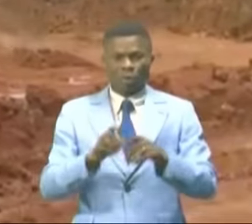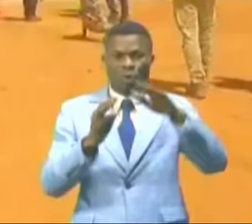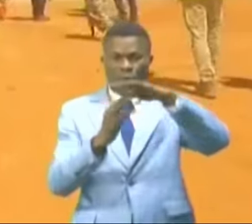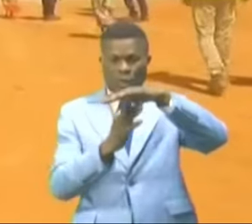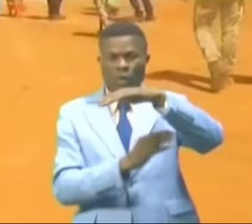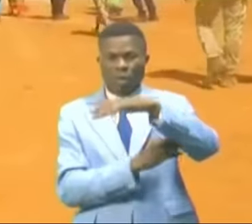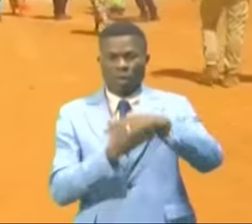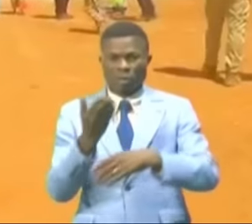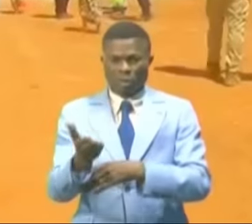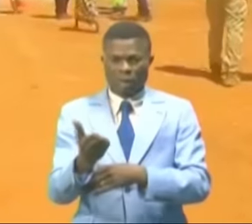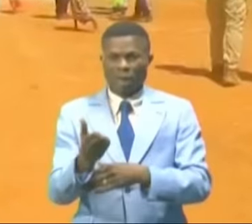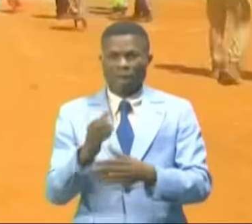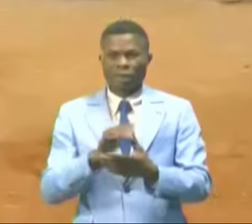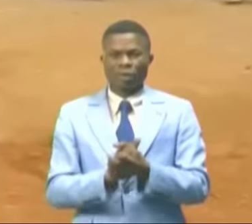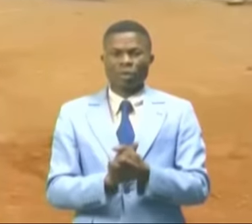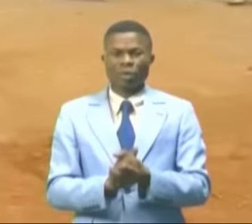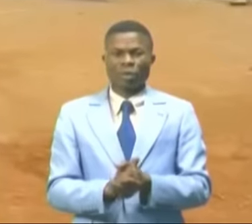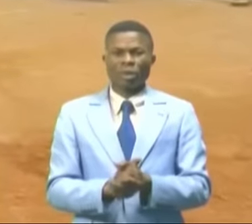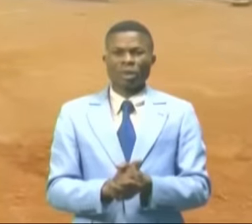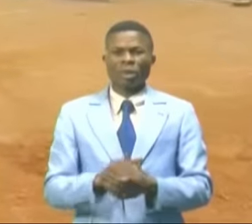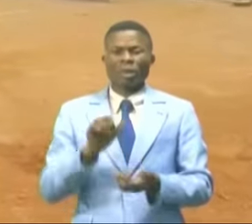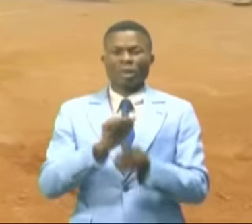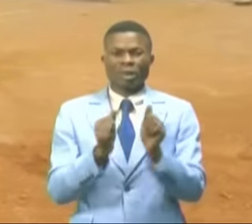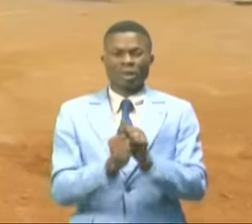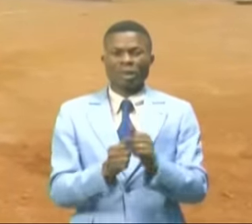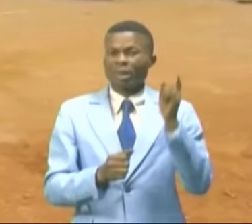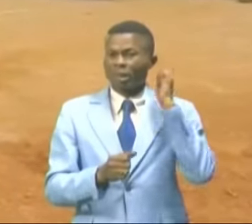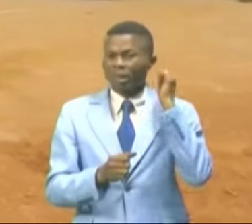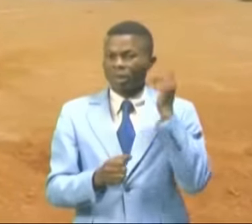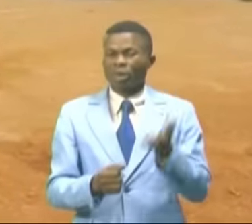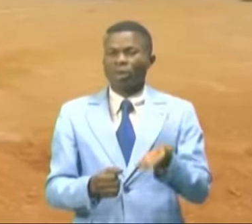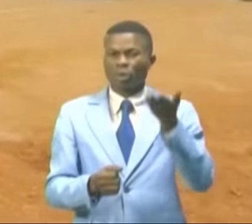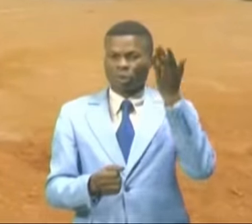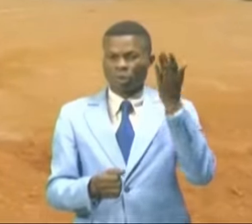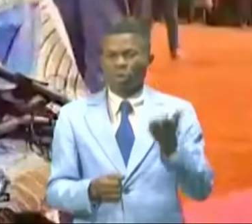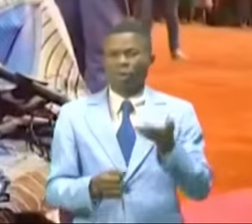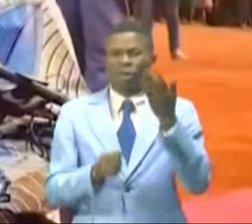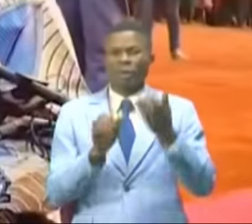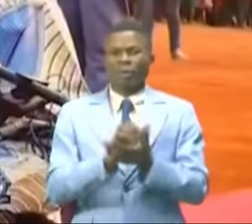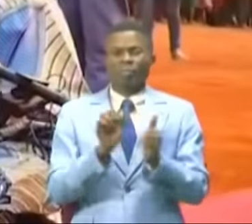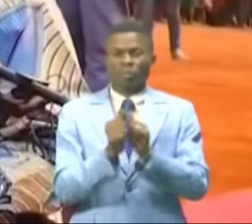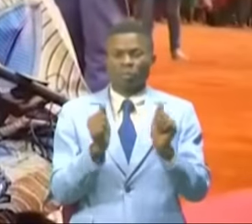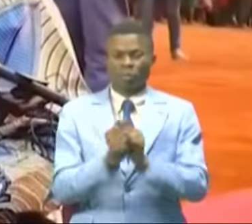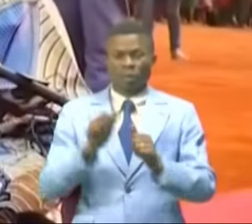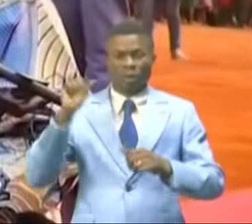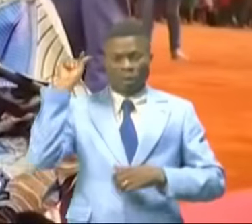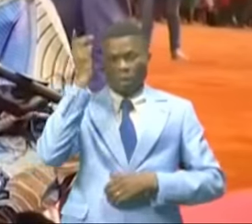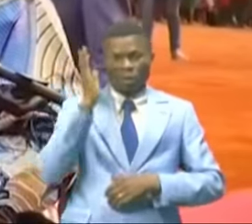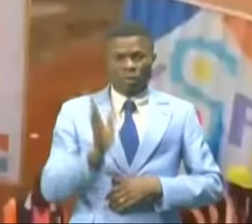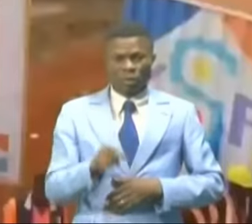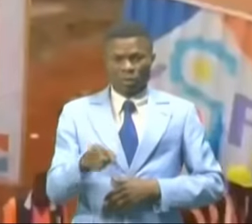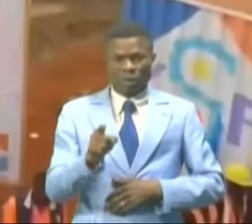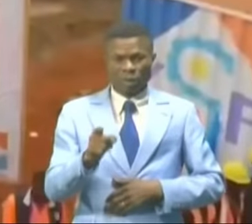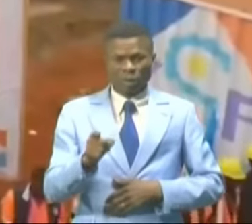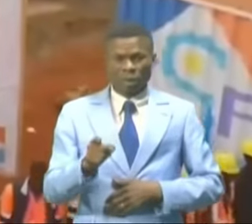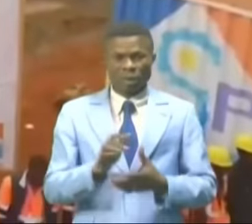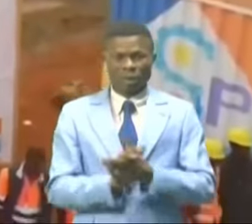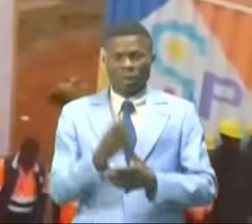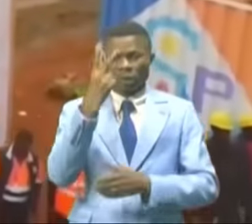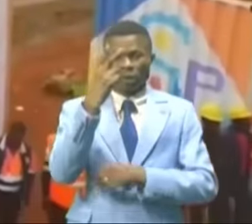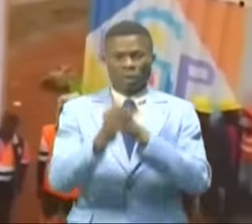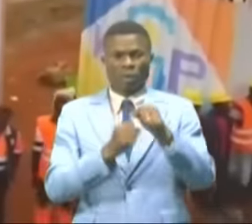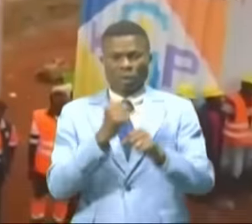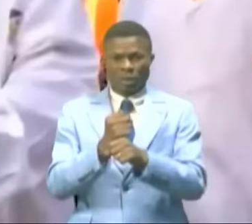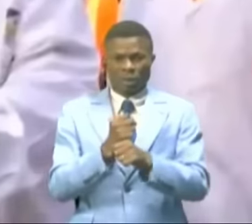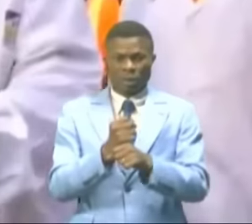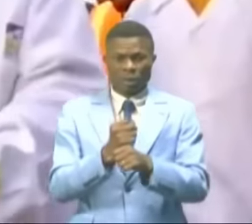l'usure du temps. Aujourd'hui, il est complètement remis en état par l'exécutif provincial. Il y a des ans, lors